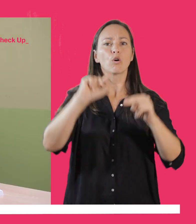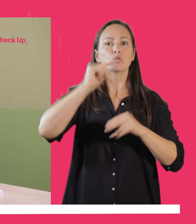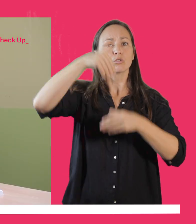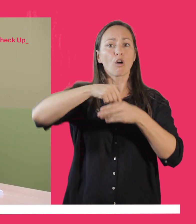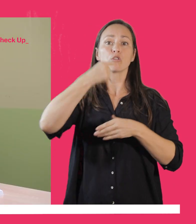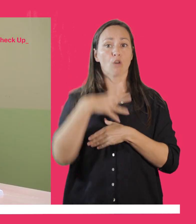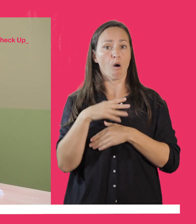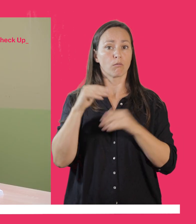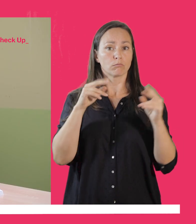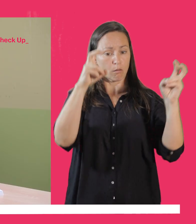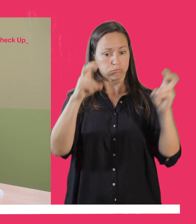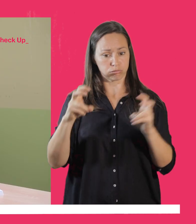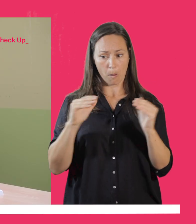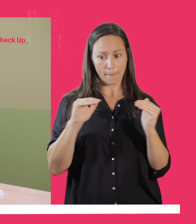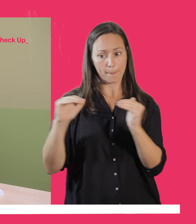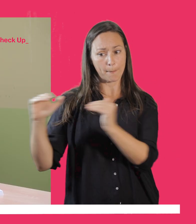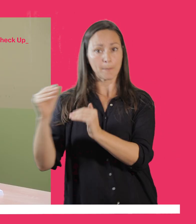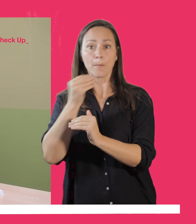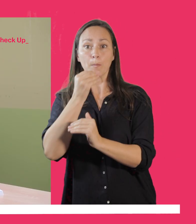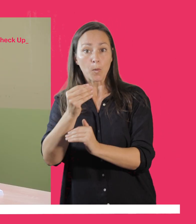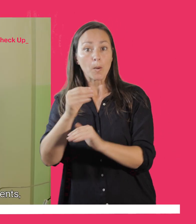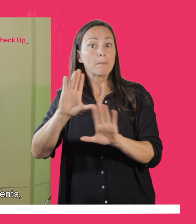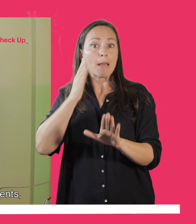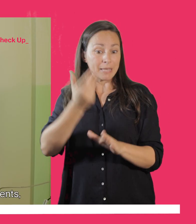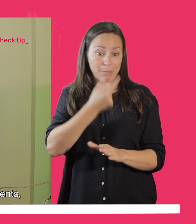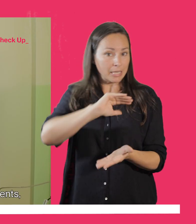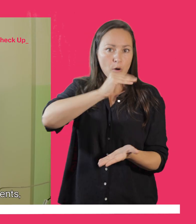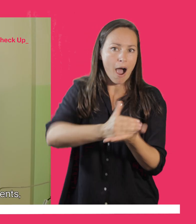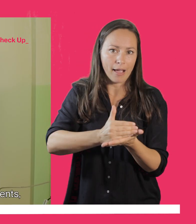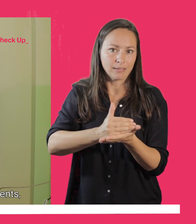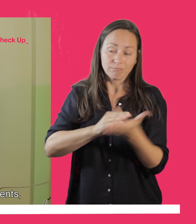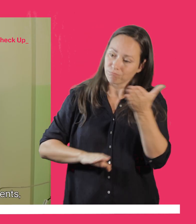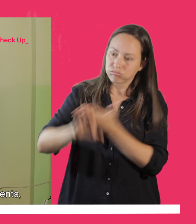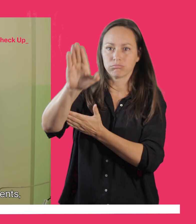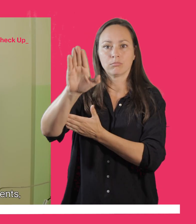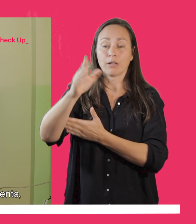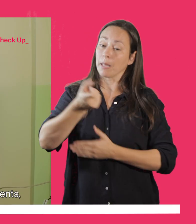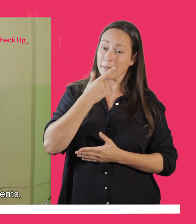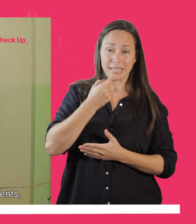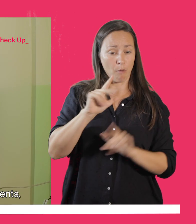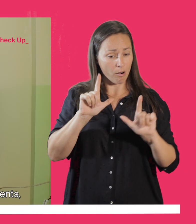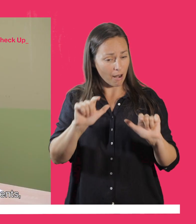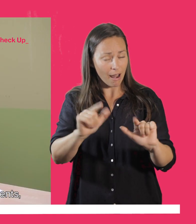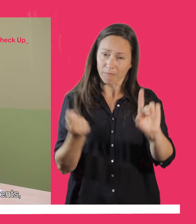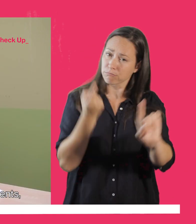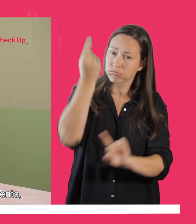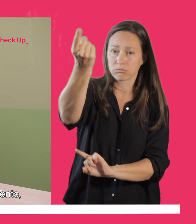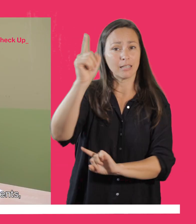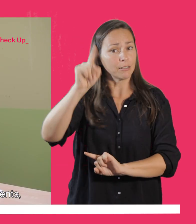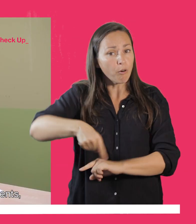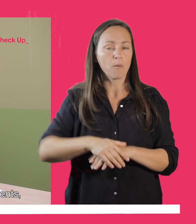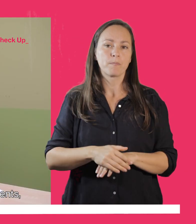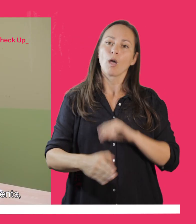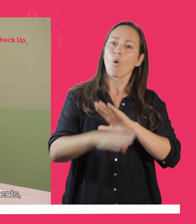Une fois qu'on commence ces traitements sont à prendre à vie. Ces traitements consistent à des comprimés au départ et